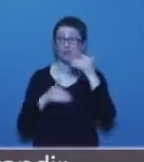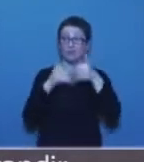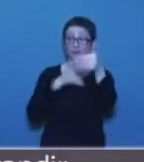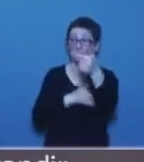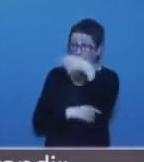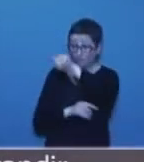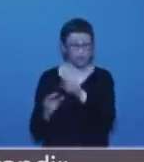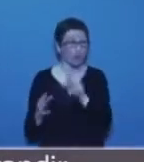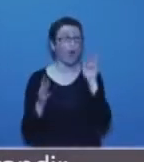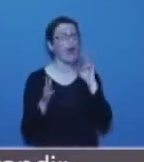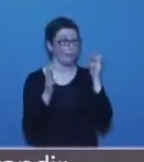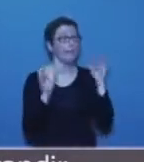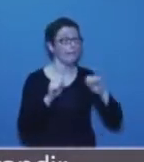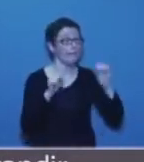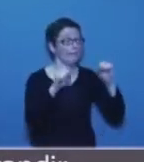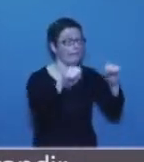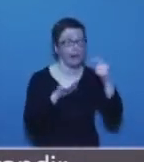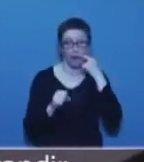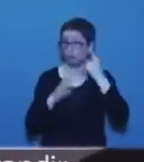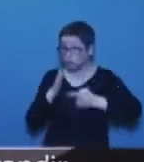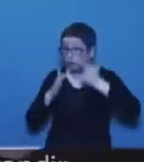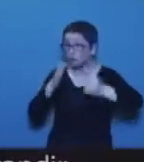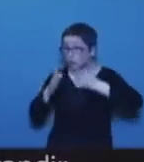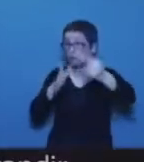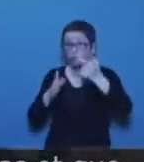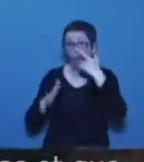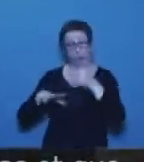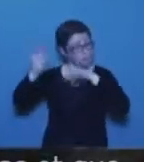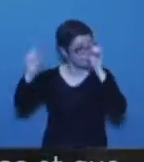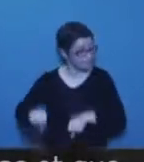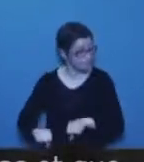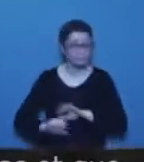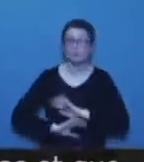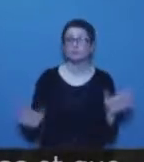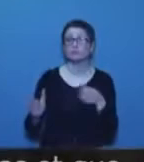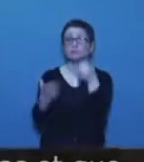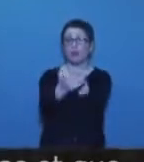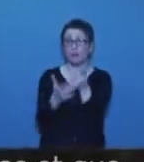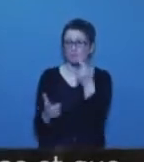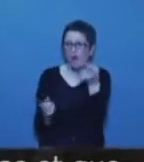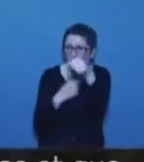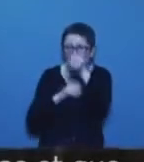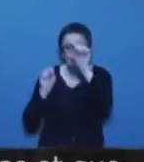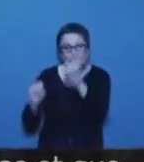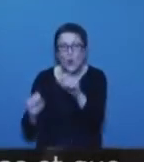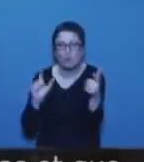après, voilà. On lâchera jamais prise. Mais vous pouvez vous l'épargner.